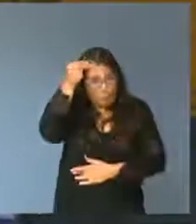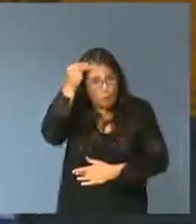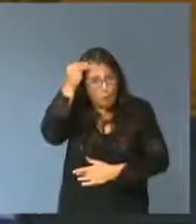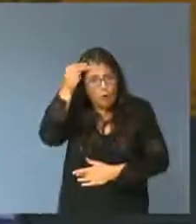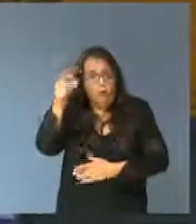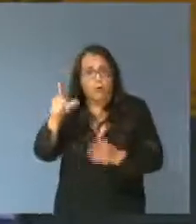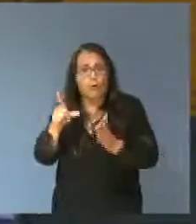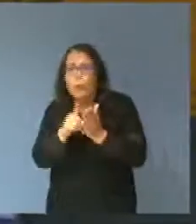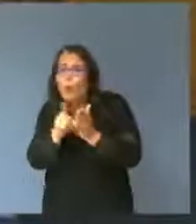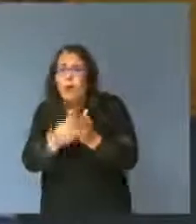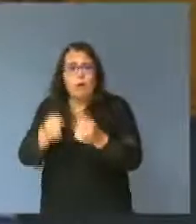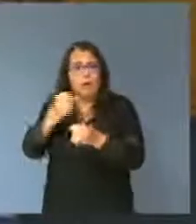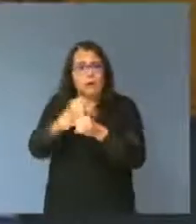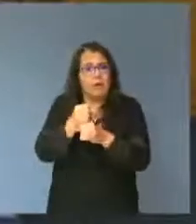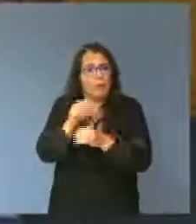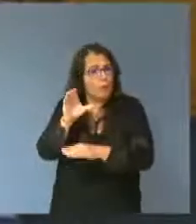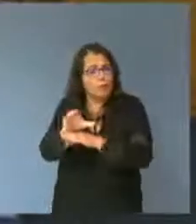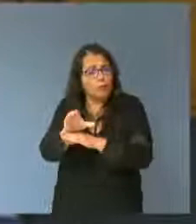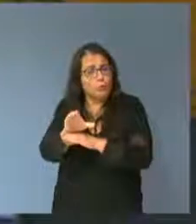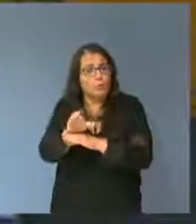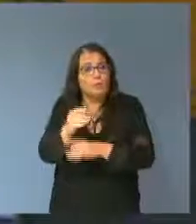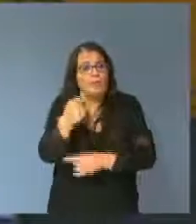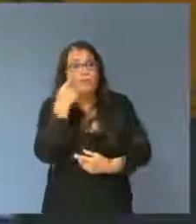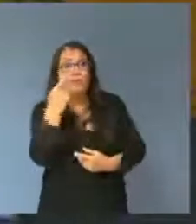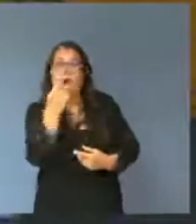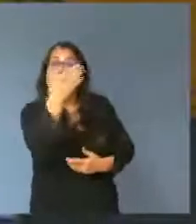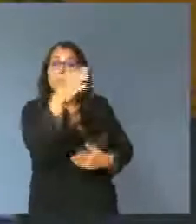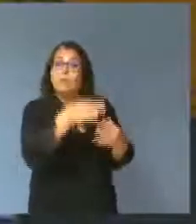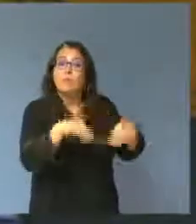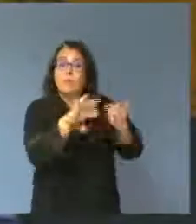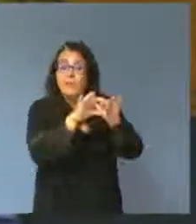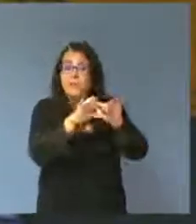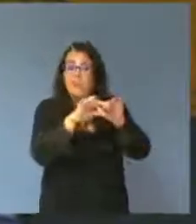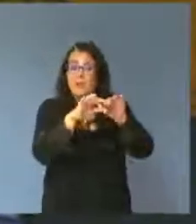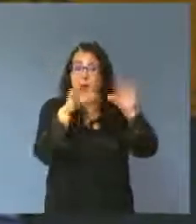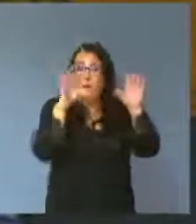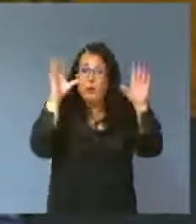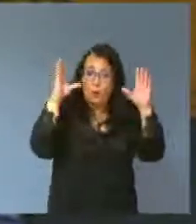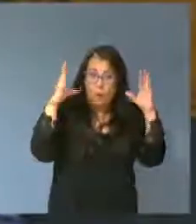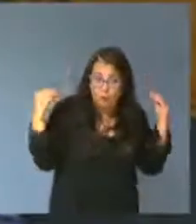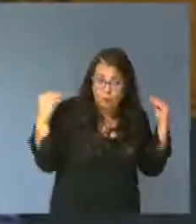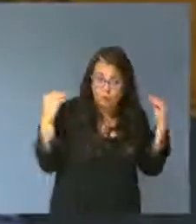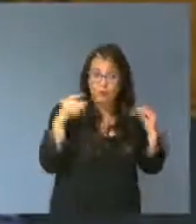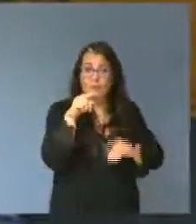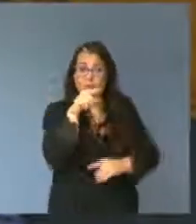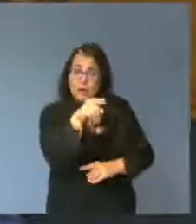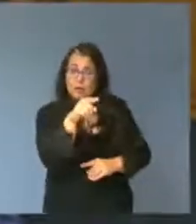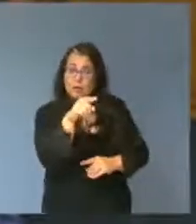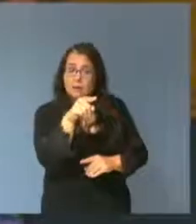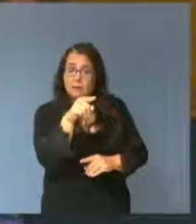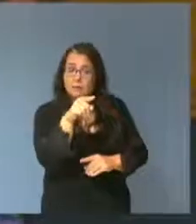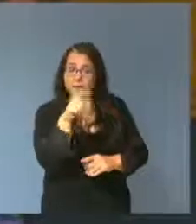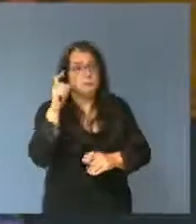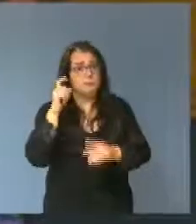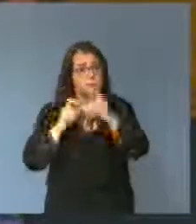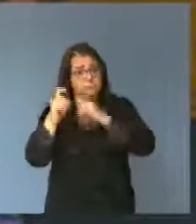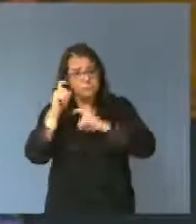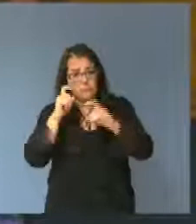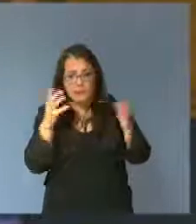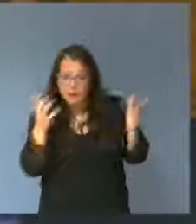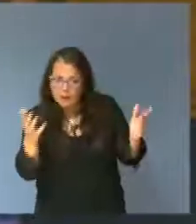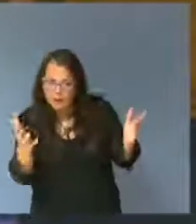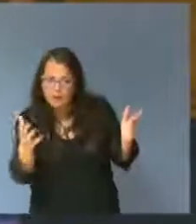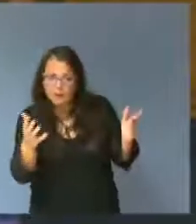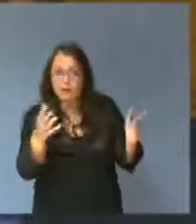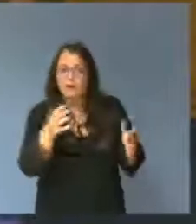Mais je demande juste qu'on regarde ce qui se fait aux Pays-Bas. Aux Pays-Bas, ils sont revenus en arrière sur une question. Pour pouvoir consommer du cannabis ou acheter du